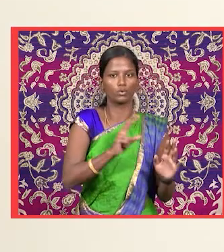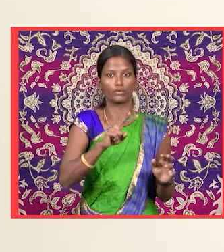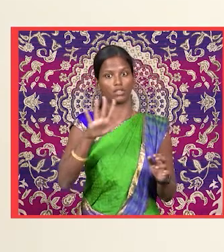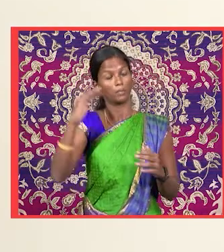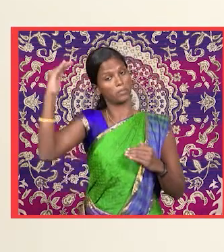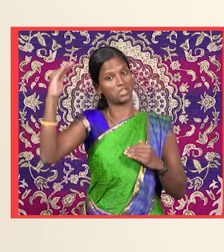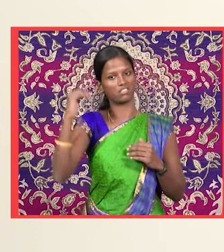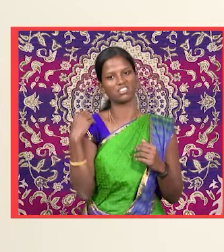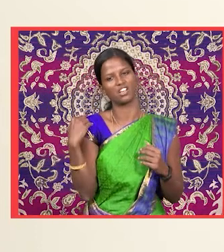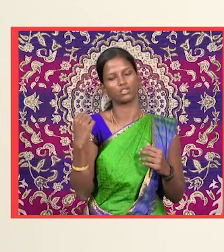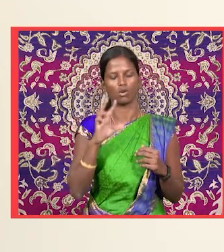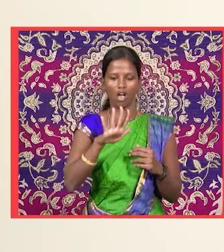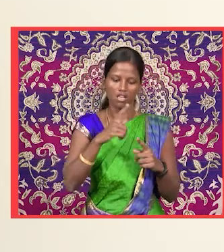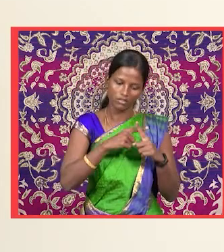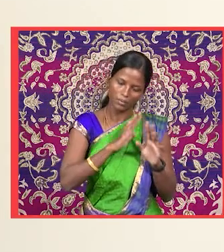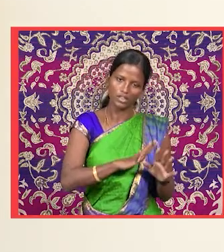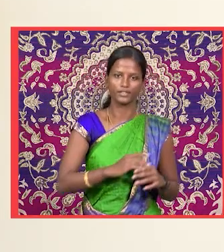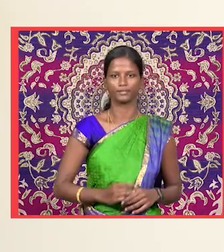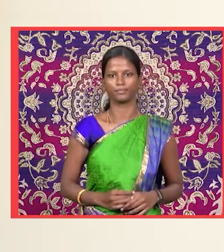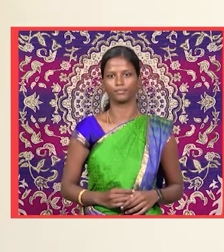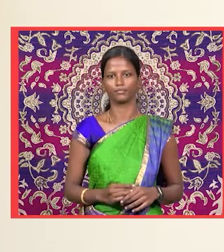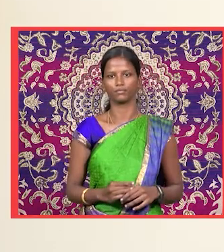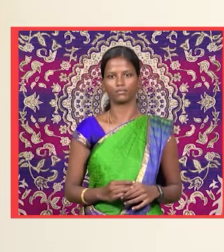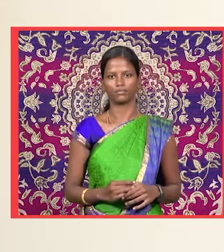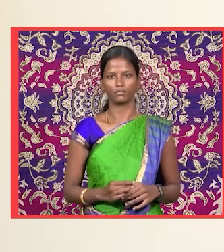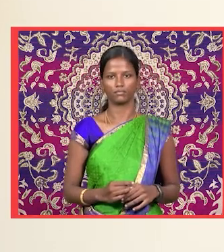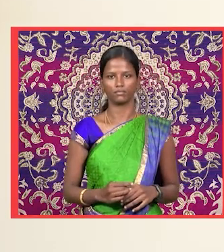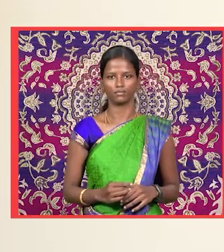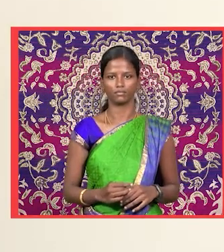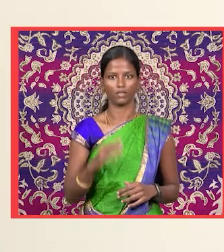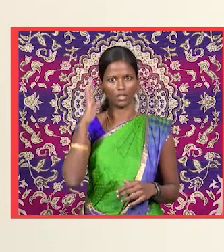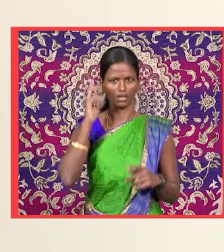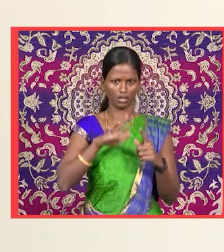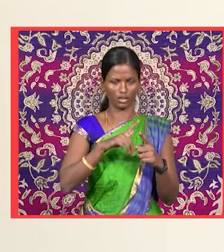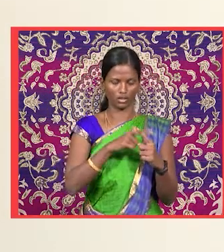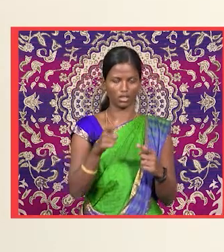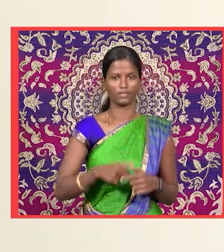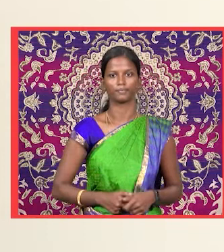6 × 30 2 × 25 5 × 25 2 × 10 0